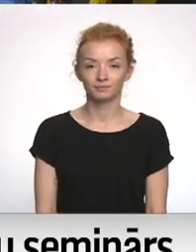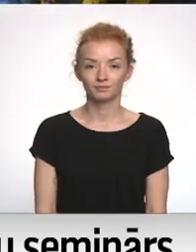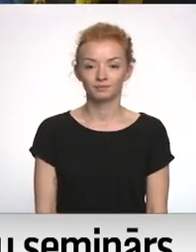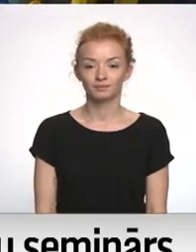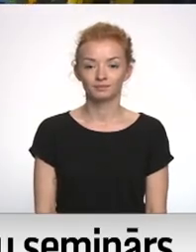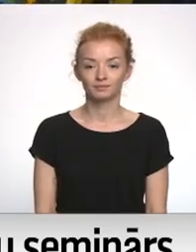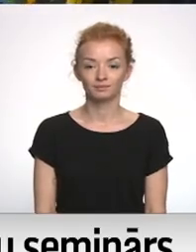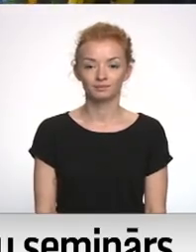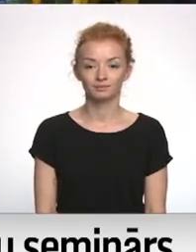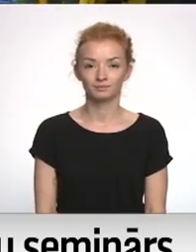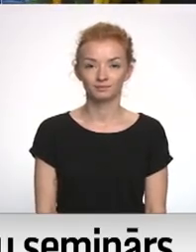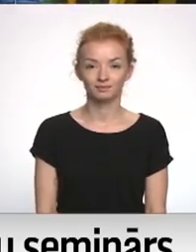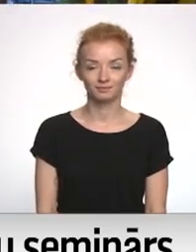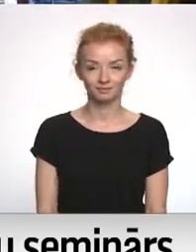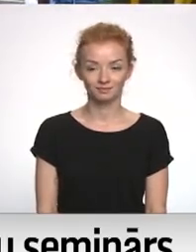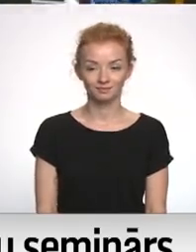Rego!